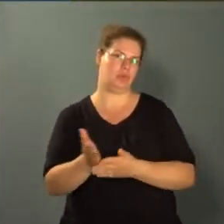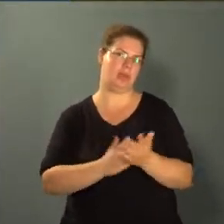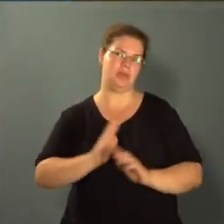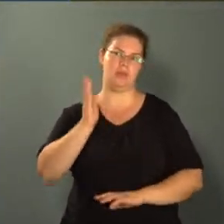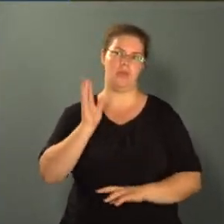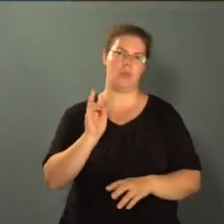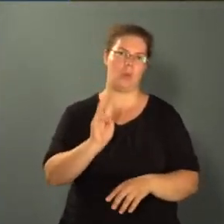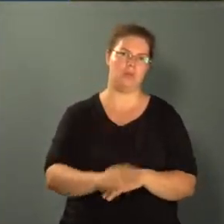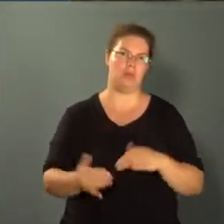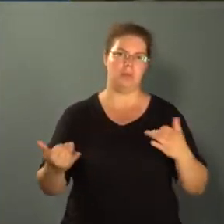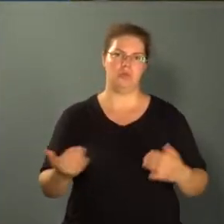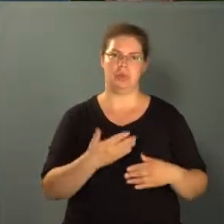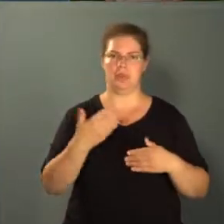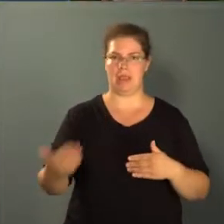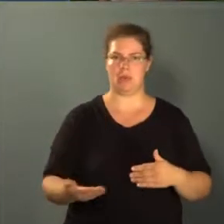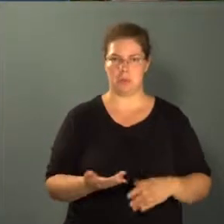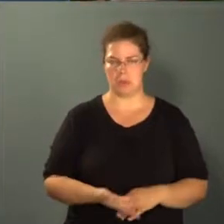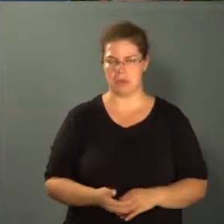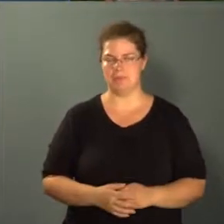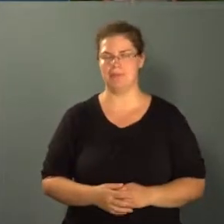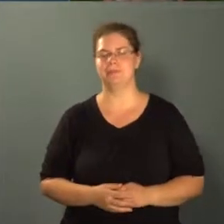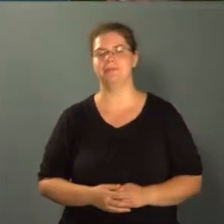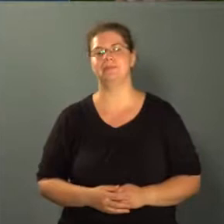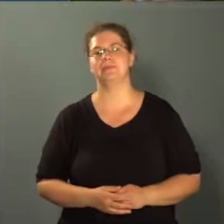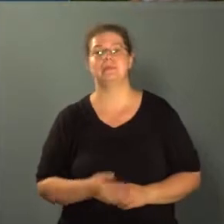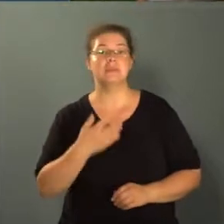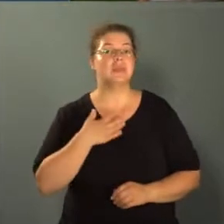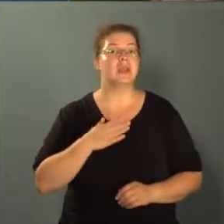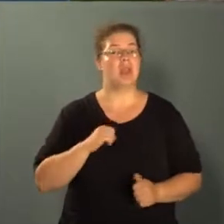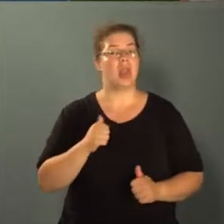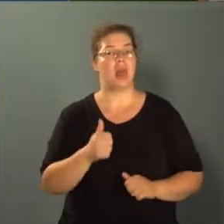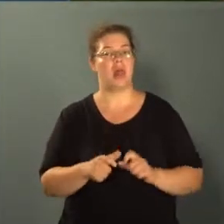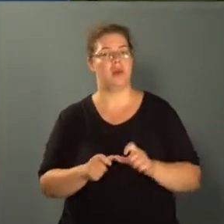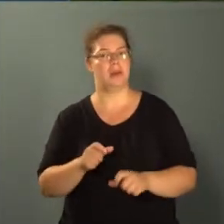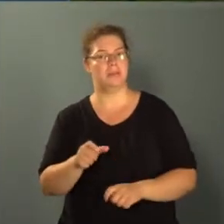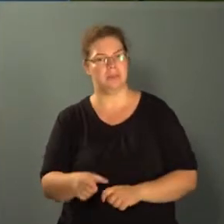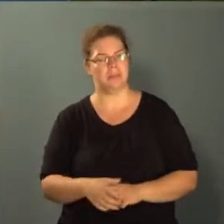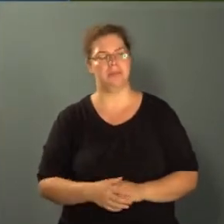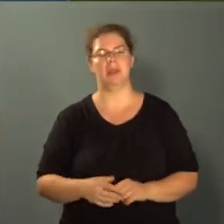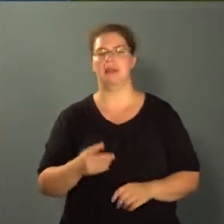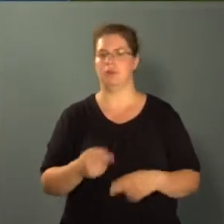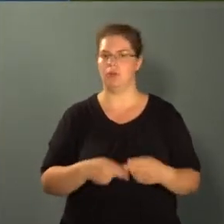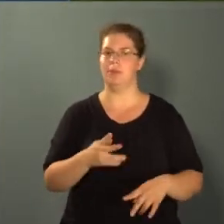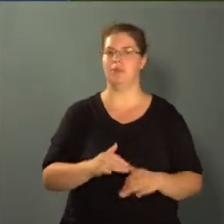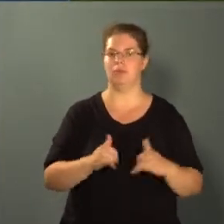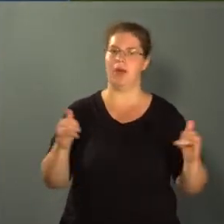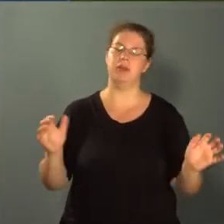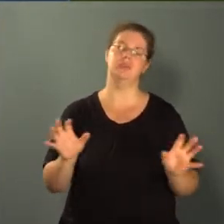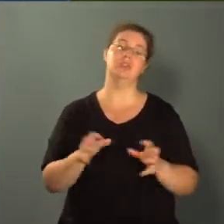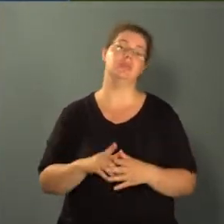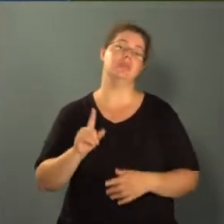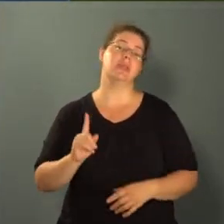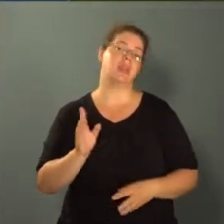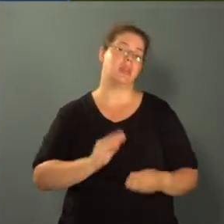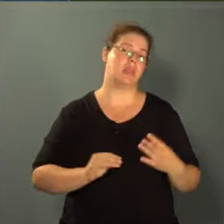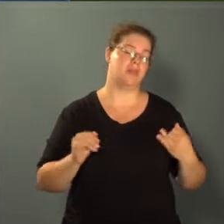a jövőhöz, illetve a mostani szezonhoz? Hát mindenképp szeretnénk előrébb lépni, tehát folyamatosan fejlődik a csapat, bár